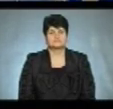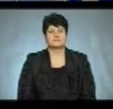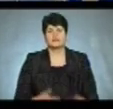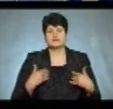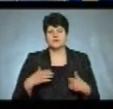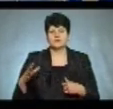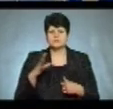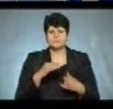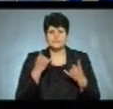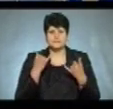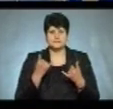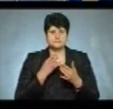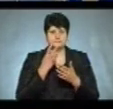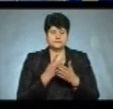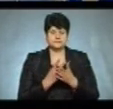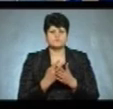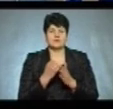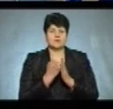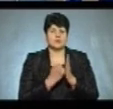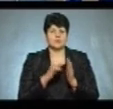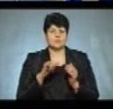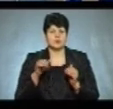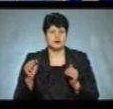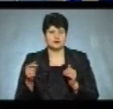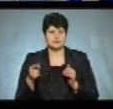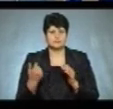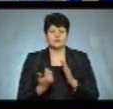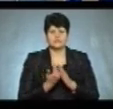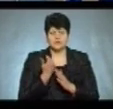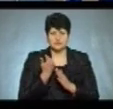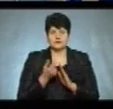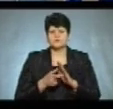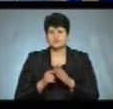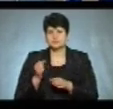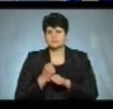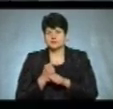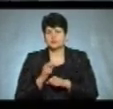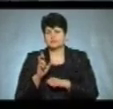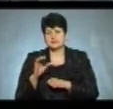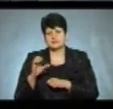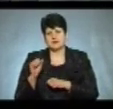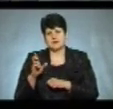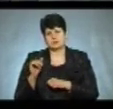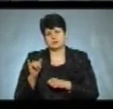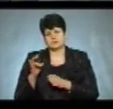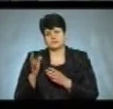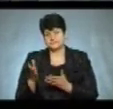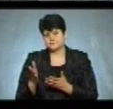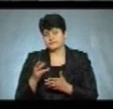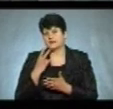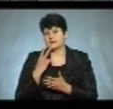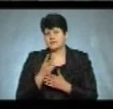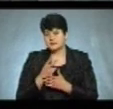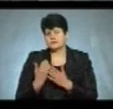Вітаю всіх, хто до нас приєднався. В ефірі телеканалу UA Тернопіль новини, у студії Богдана Сарабун. Дивіться